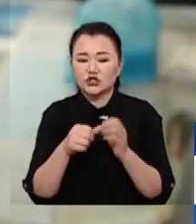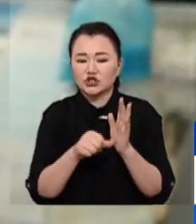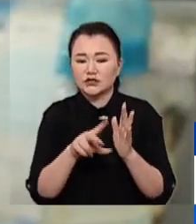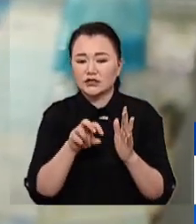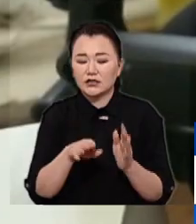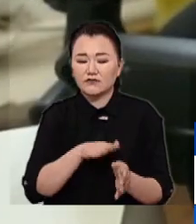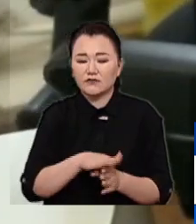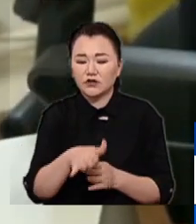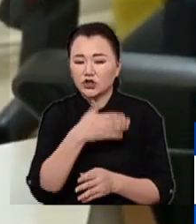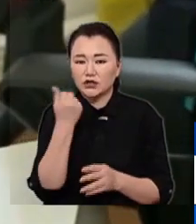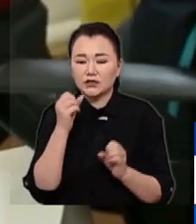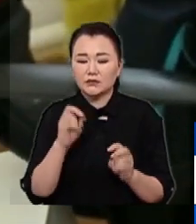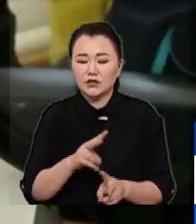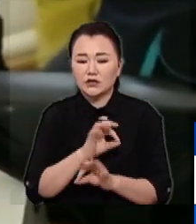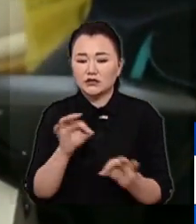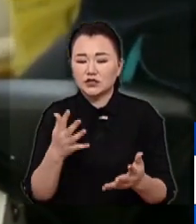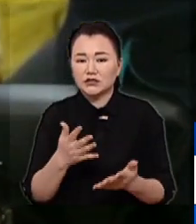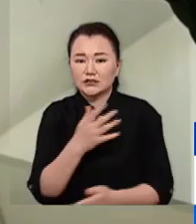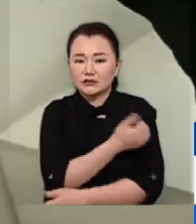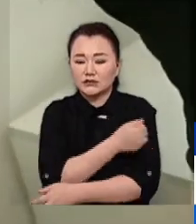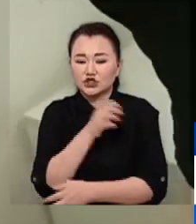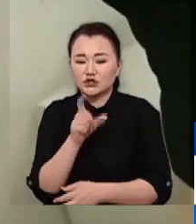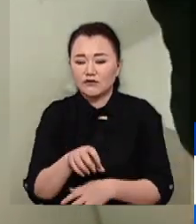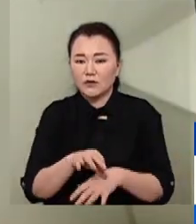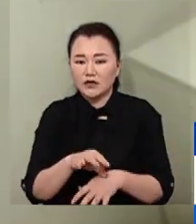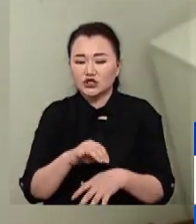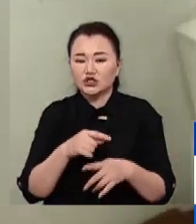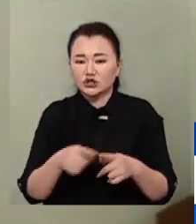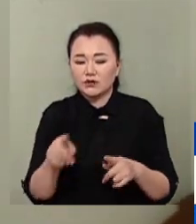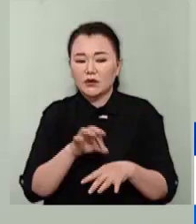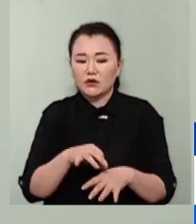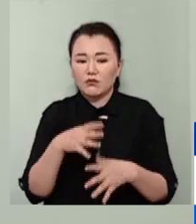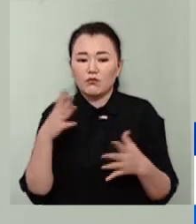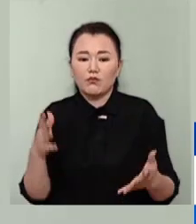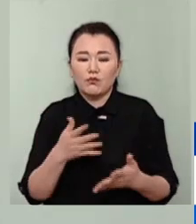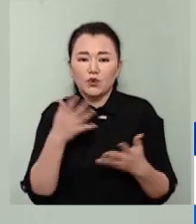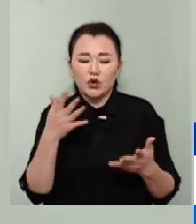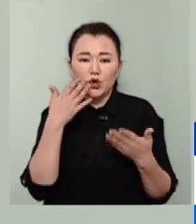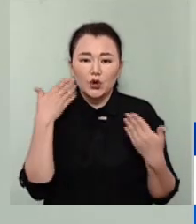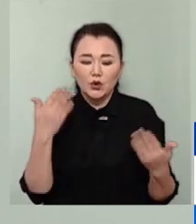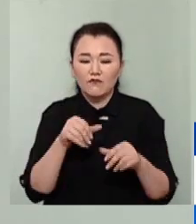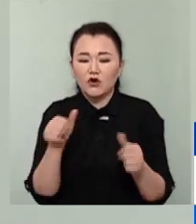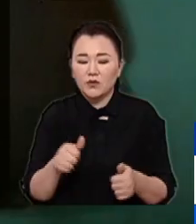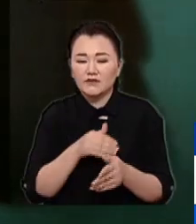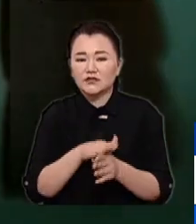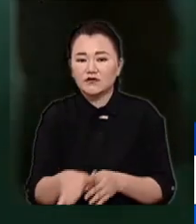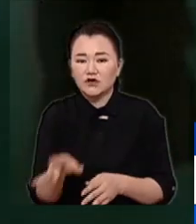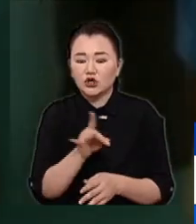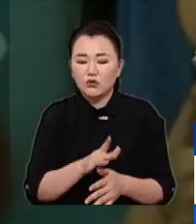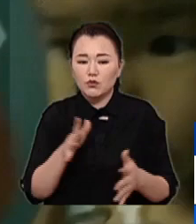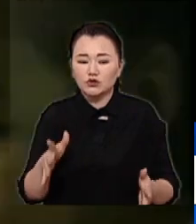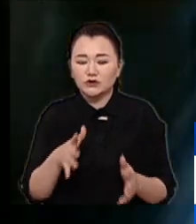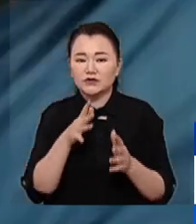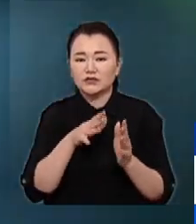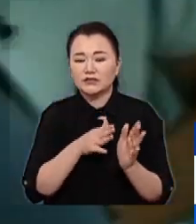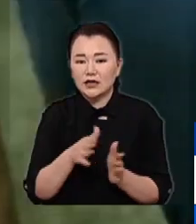лет. Эксперты говорят, что даже если привитый ребенок заболел, течение болезни пройдет в более легкой форме. В целом, в большинстве регионов ситуация